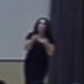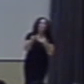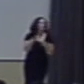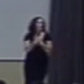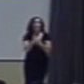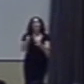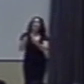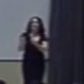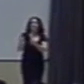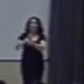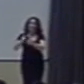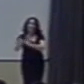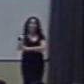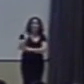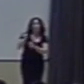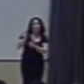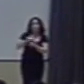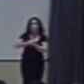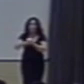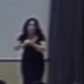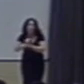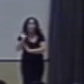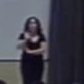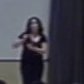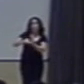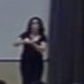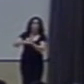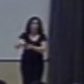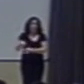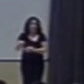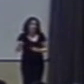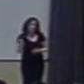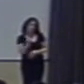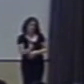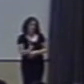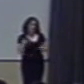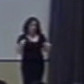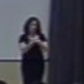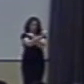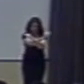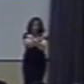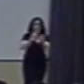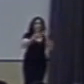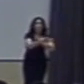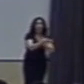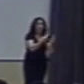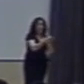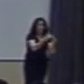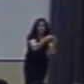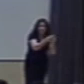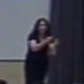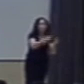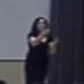unes sabatilles, un sabó o tomàquet fregit. Vull dir, la matèria és molt més sensible per la societat,